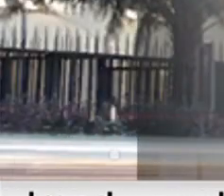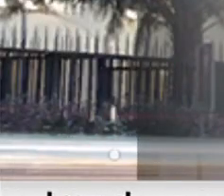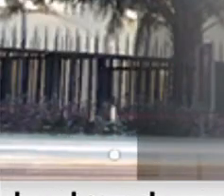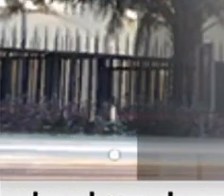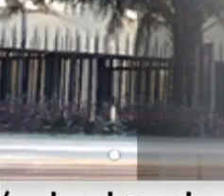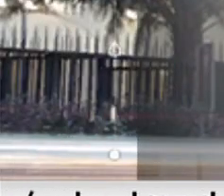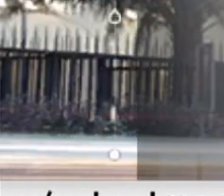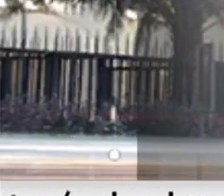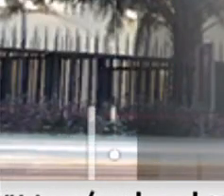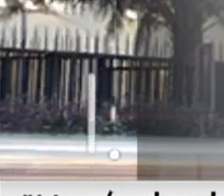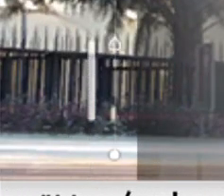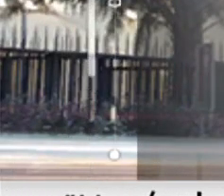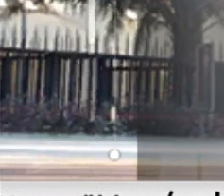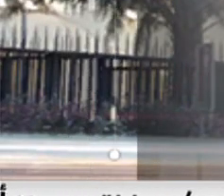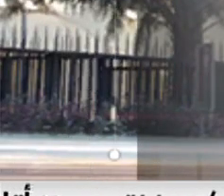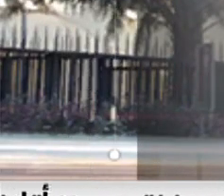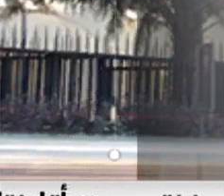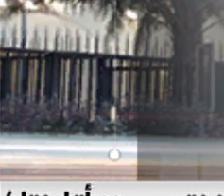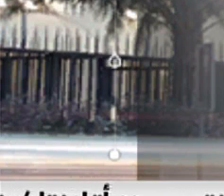الكويت